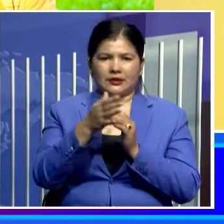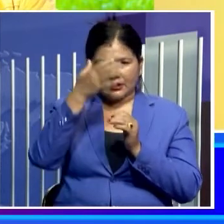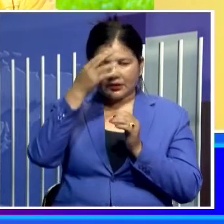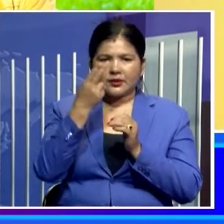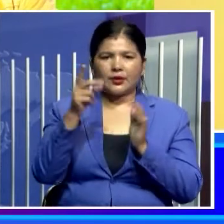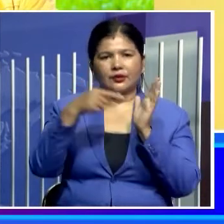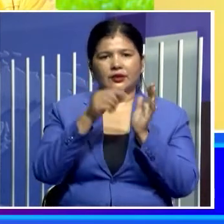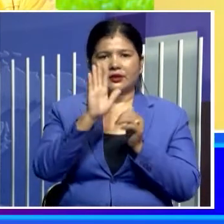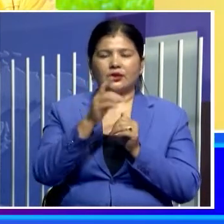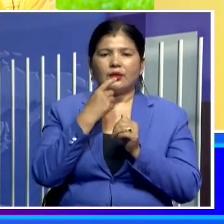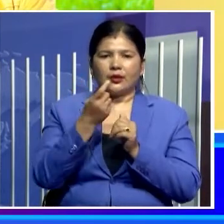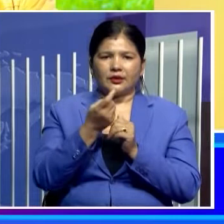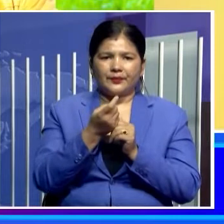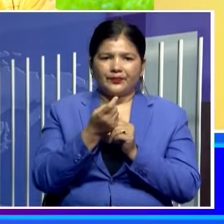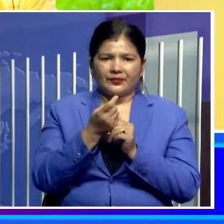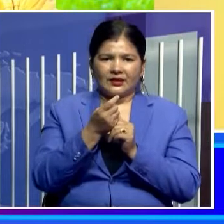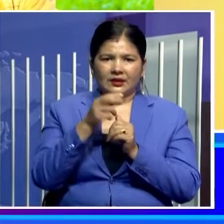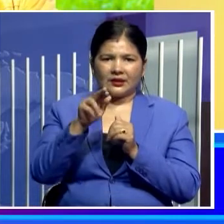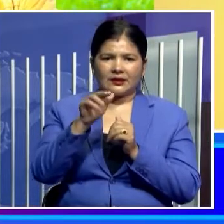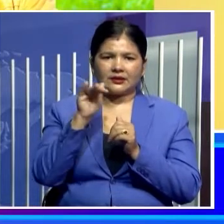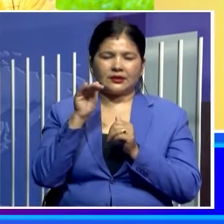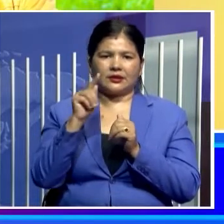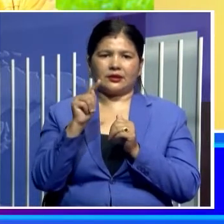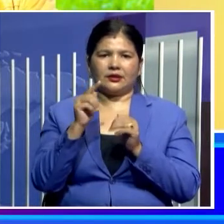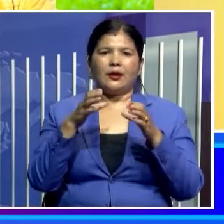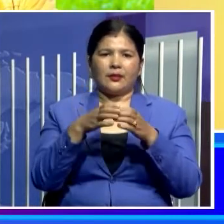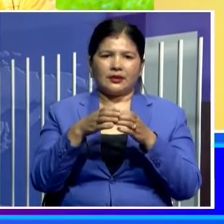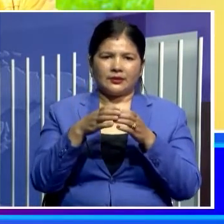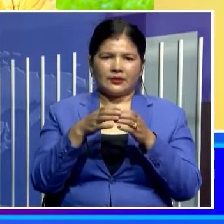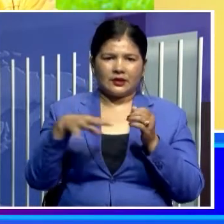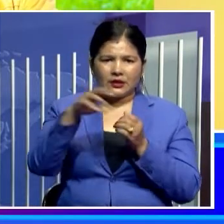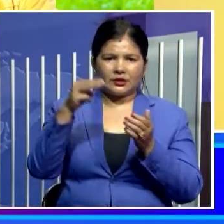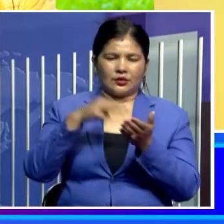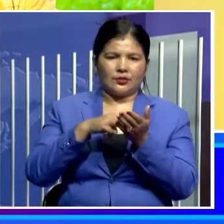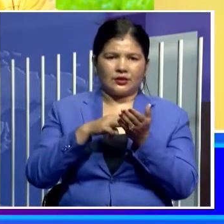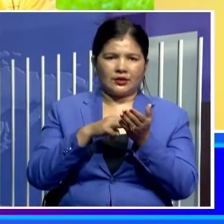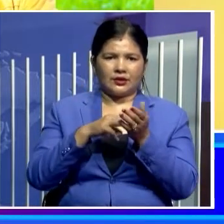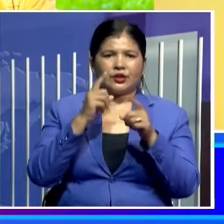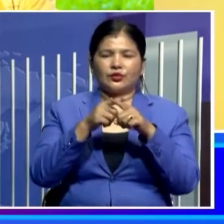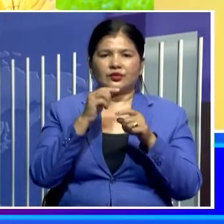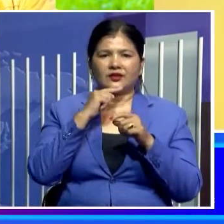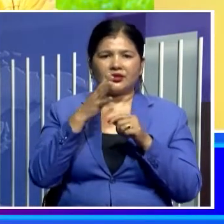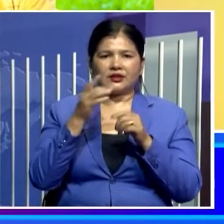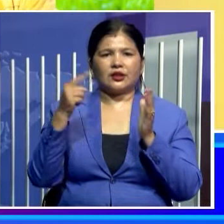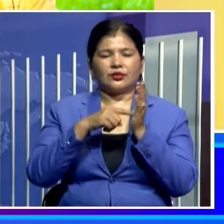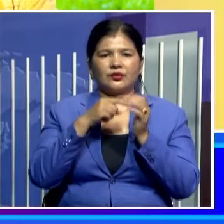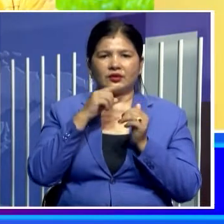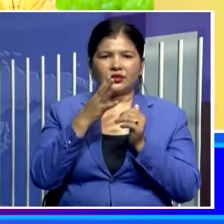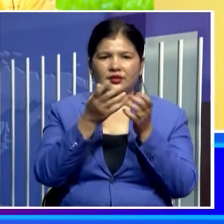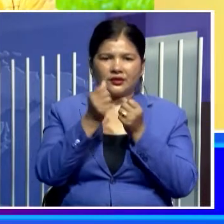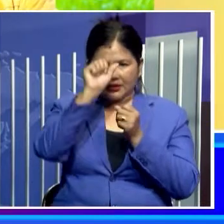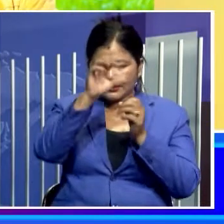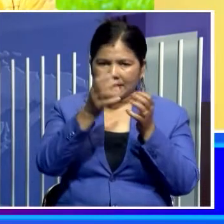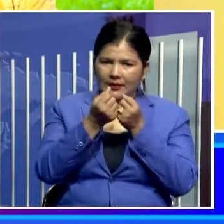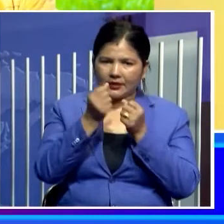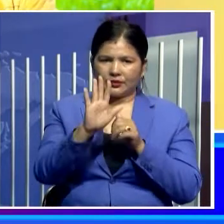भएको देखिएको थियो भने त्यसपछि राजनैतिक पार्टी बीच सहमति जुट्न नसक्दा सुरु हुन नसकेको भन्ने जानकारी प्राप्त भएको